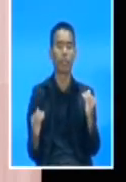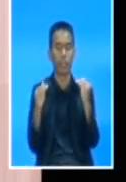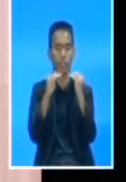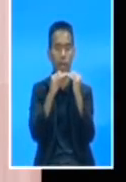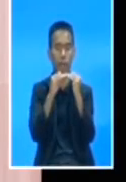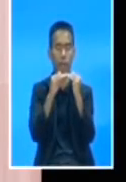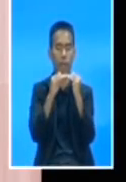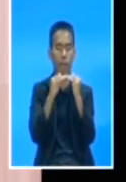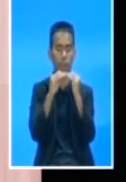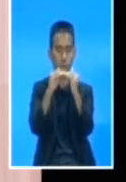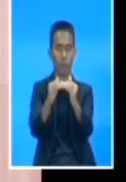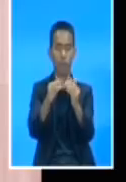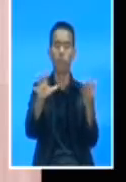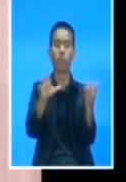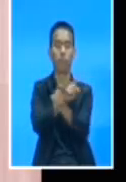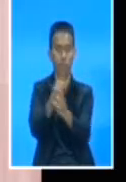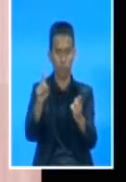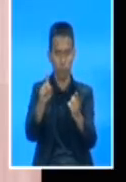ม